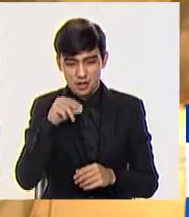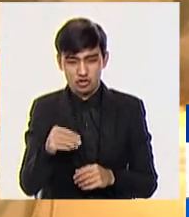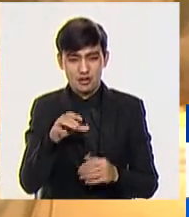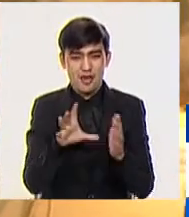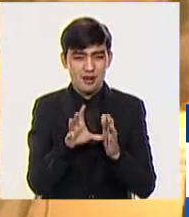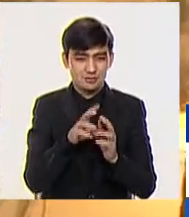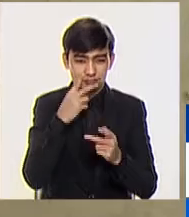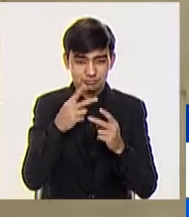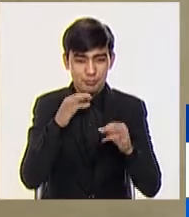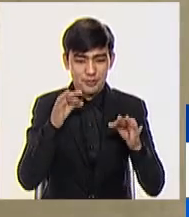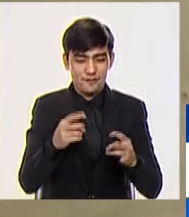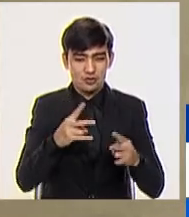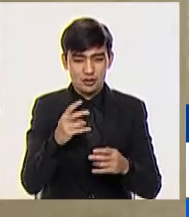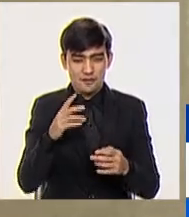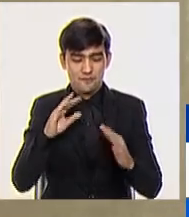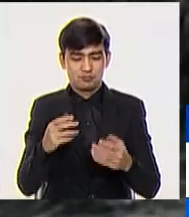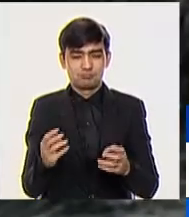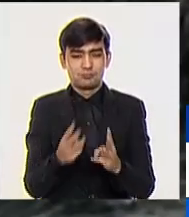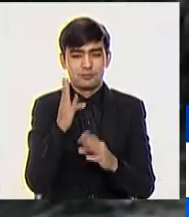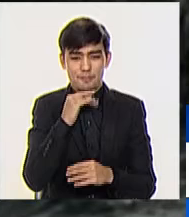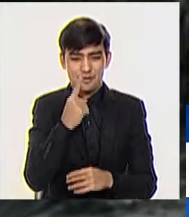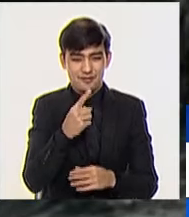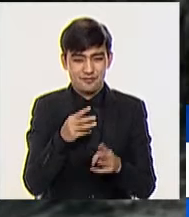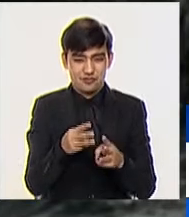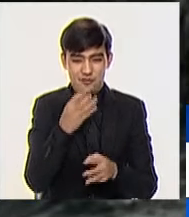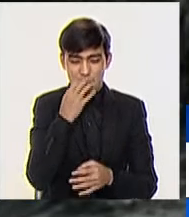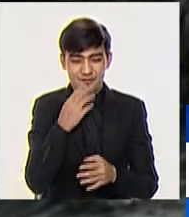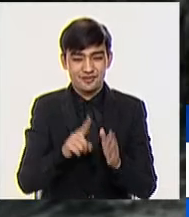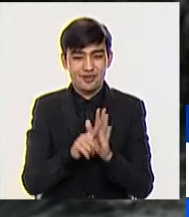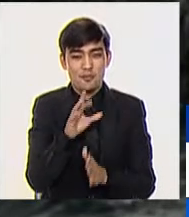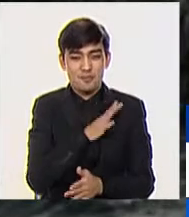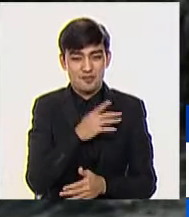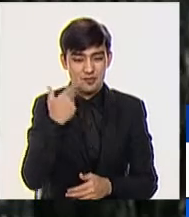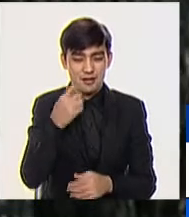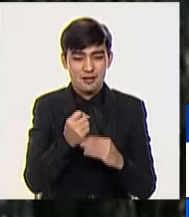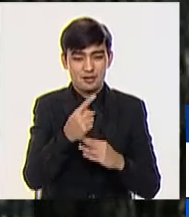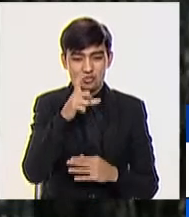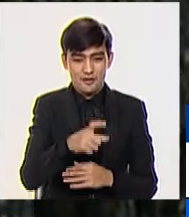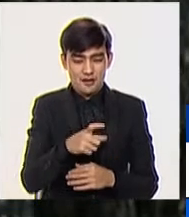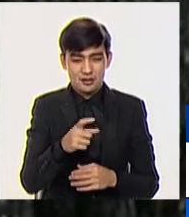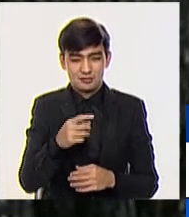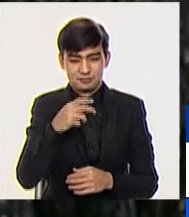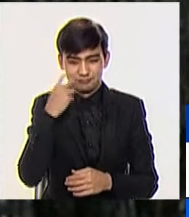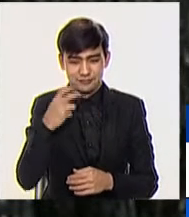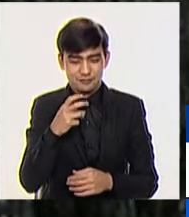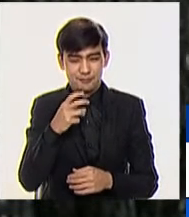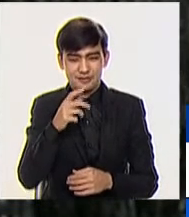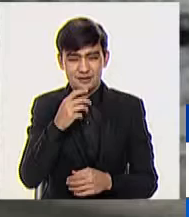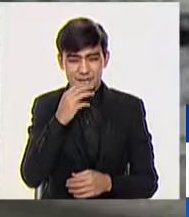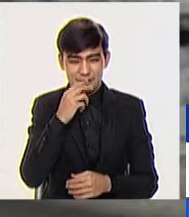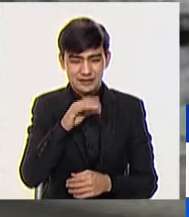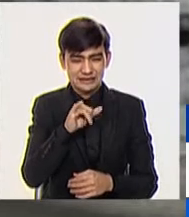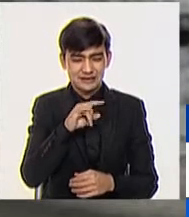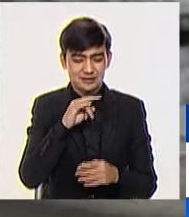керектігін де айтты. Өйткені бір ғана Нұрсұлтанның өзінде жылыту маусымы басталғаннан бері 11 адамға ыстиып уланған, оның 8-і